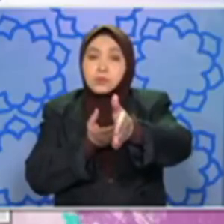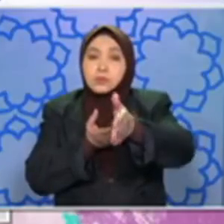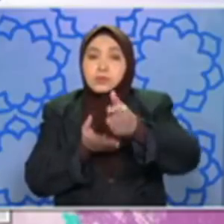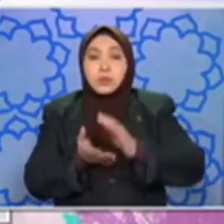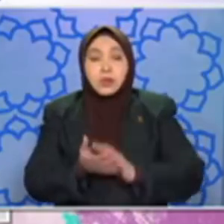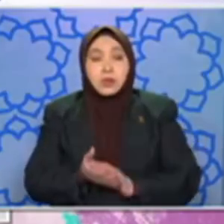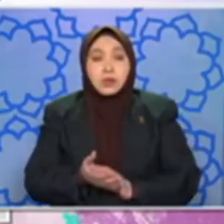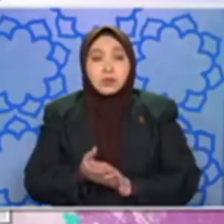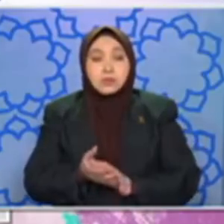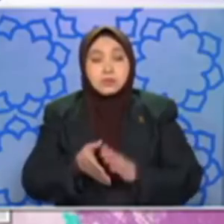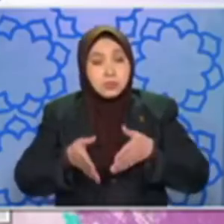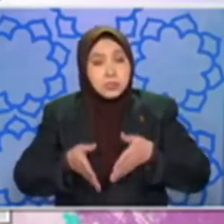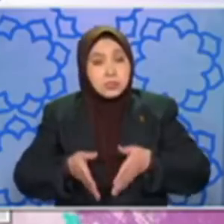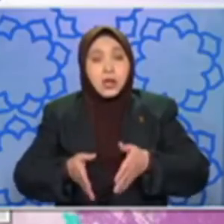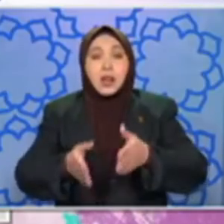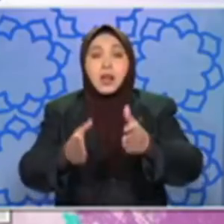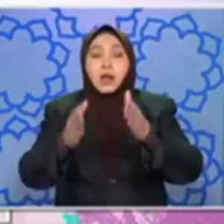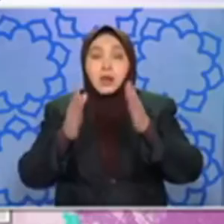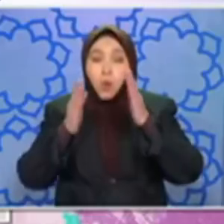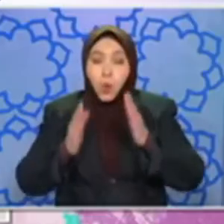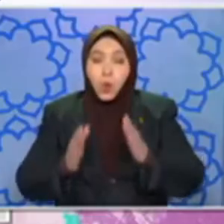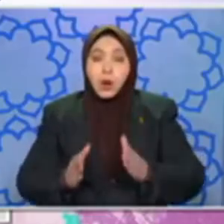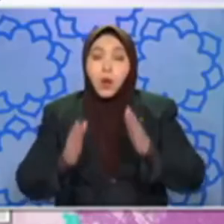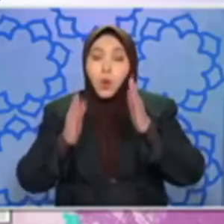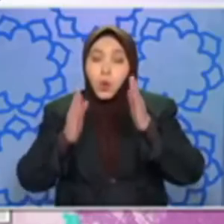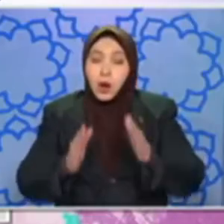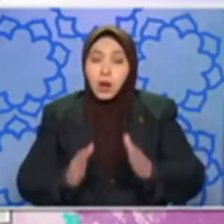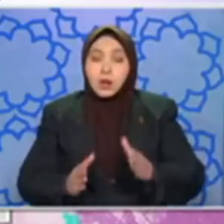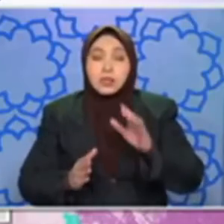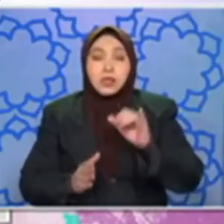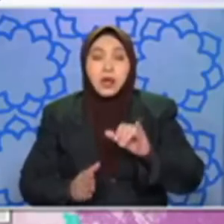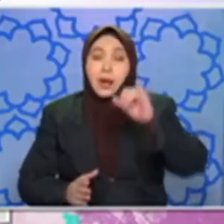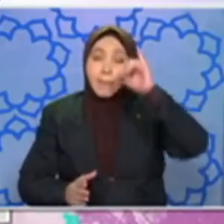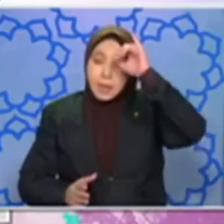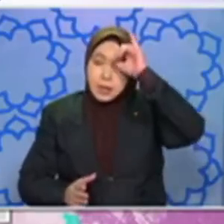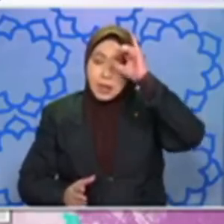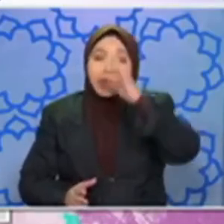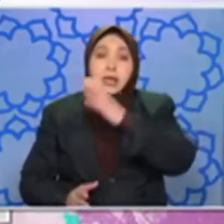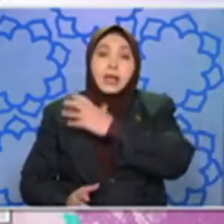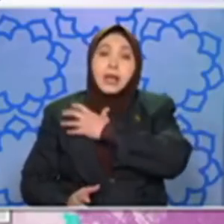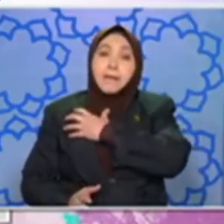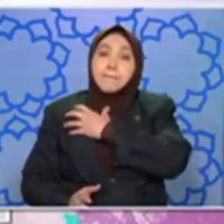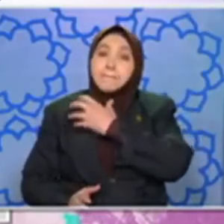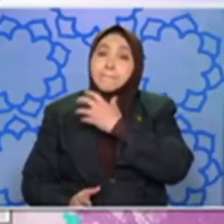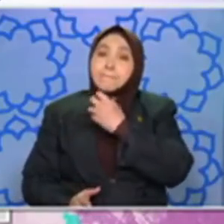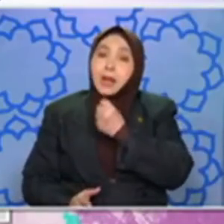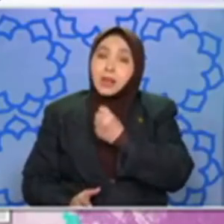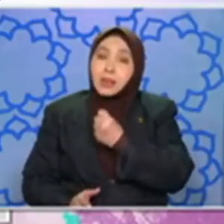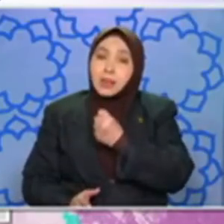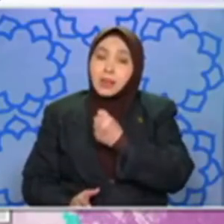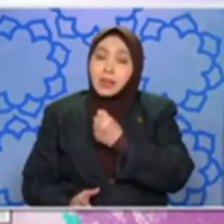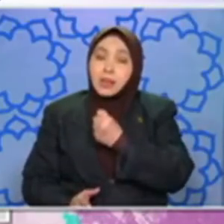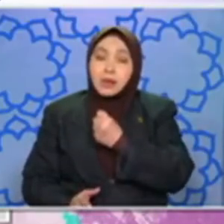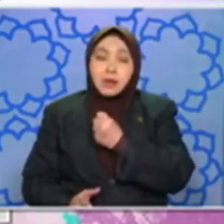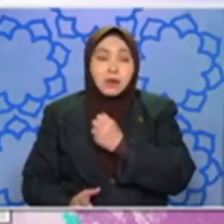المستقيم صراط الذين أنعمت عليهم